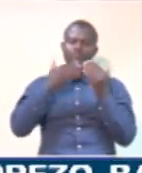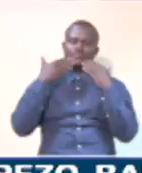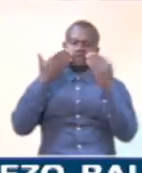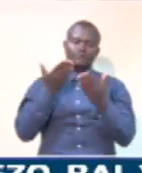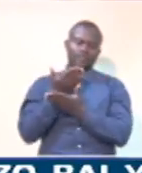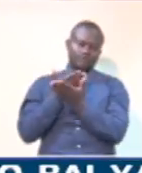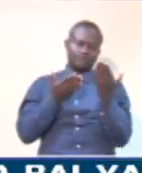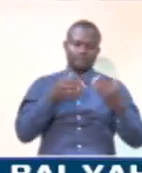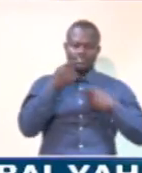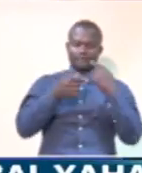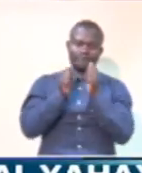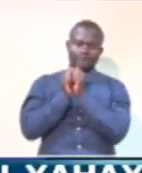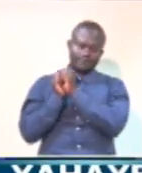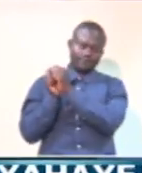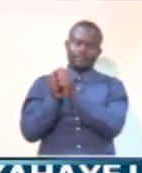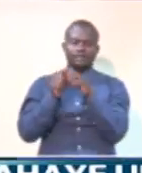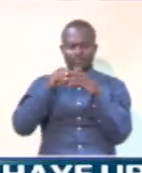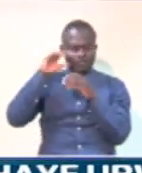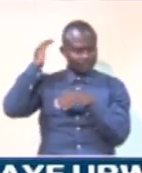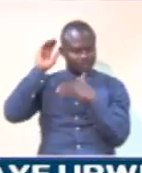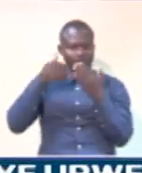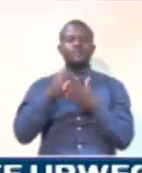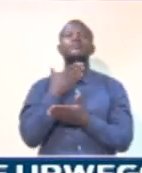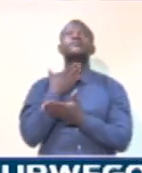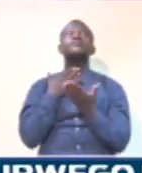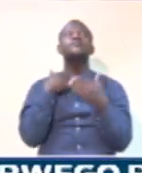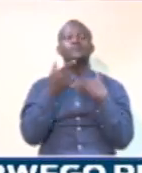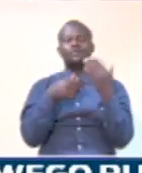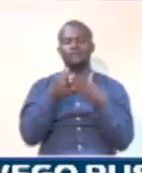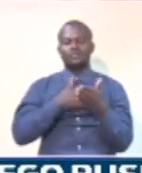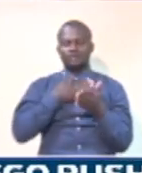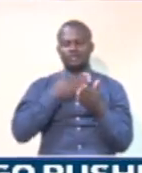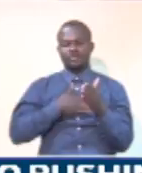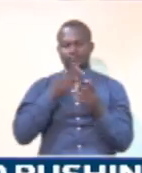mwese aho twakomeje kubana muri aya makuru tubifuriza gukomeza